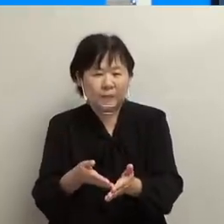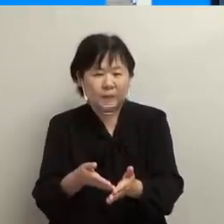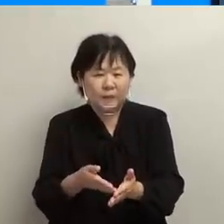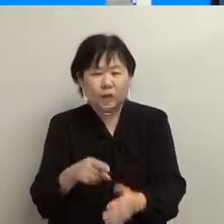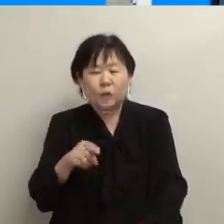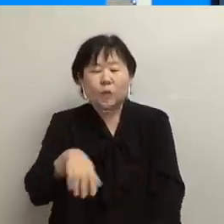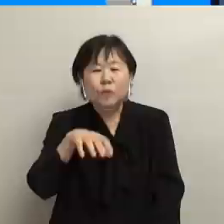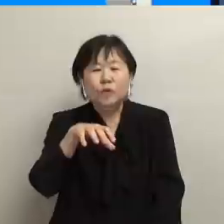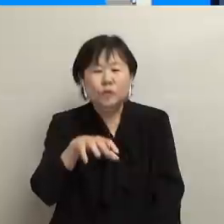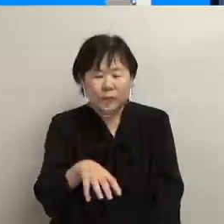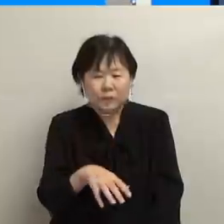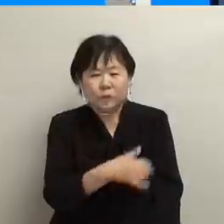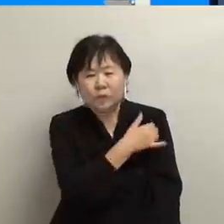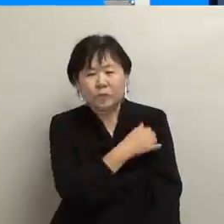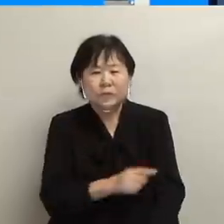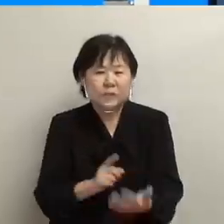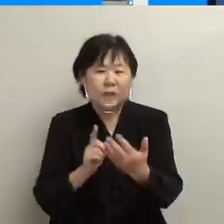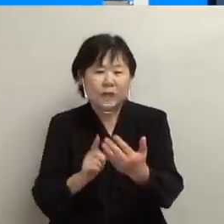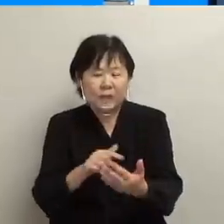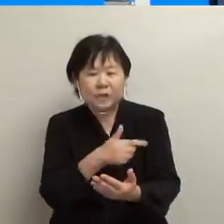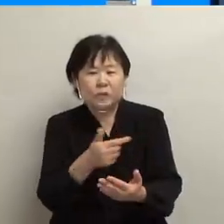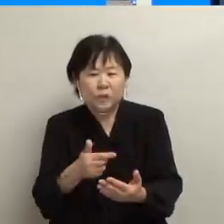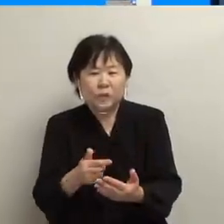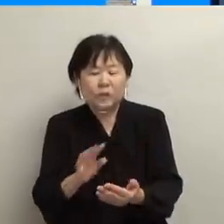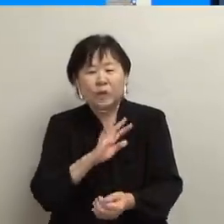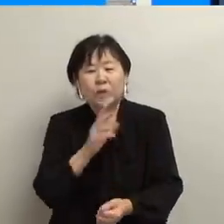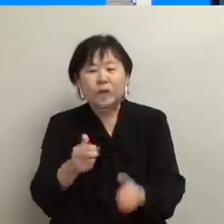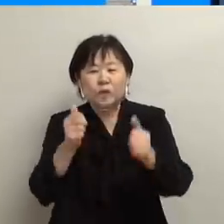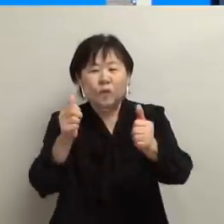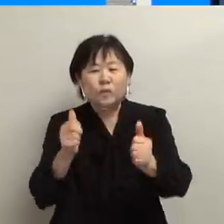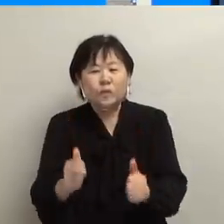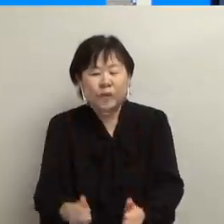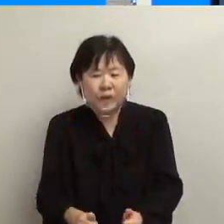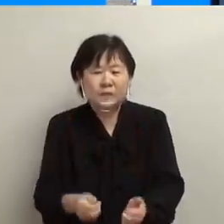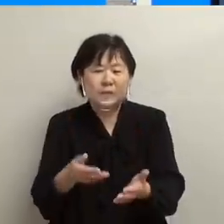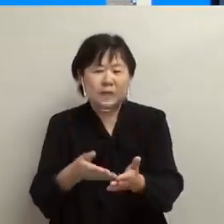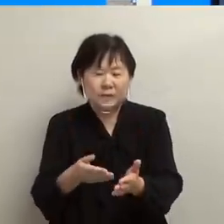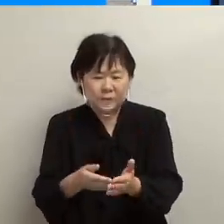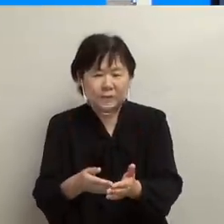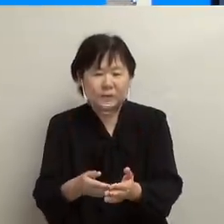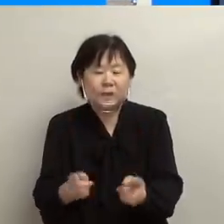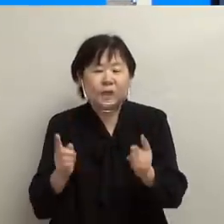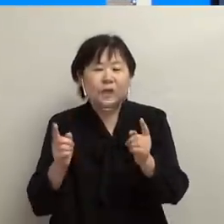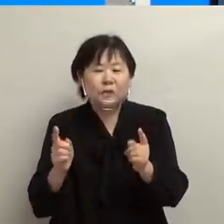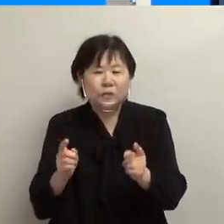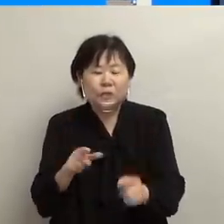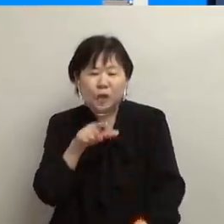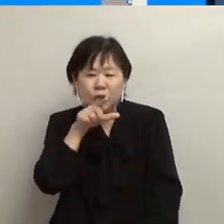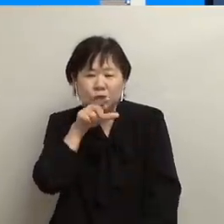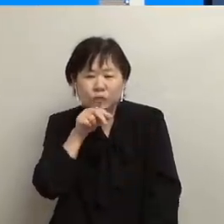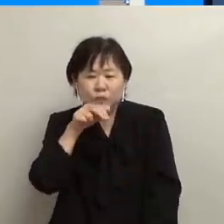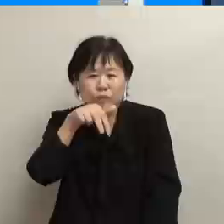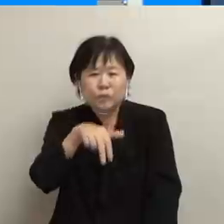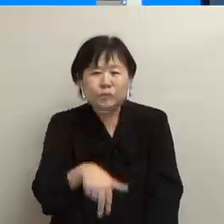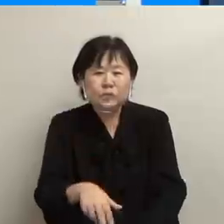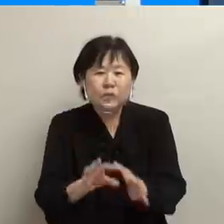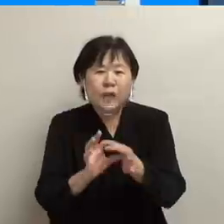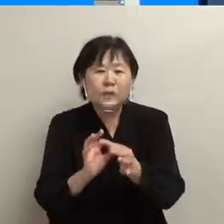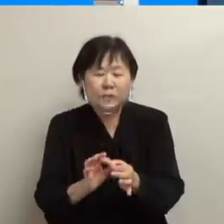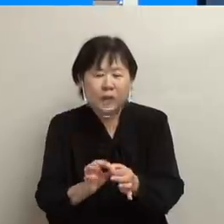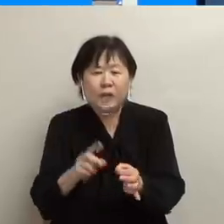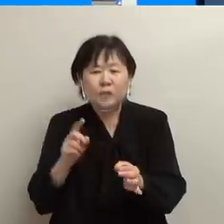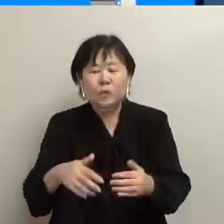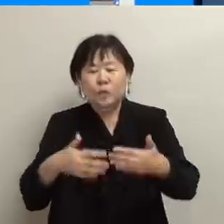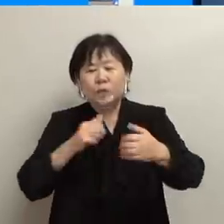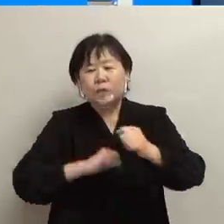できる限りつであると県のホームページとうとう出ますがあるとそれからせっかく群馬県には tools があるのでこれはしっかり動画も作ると